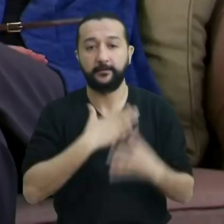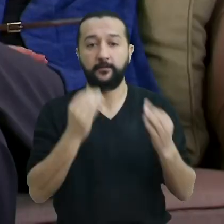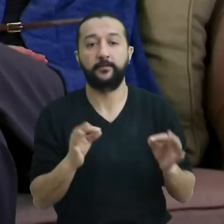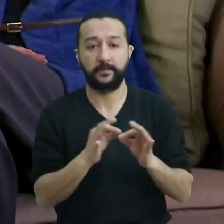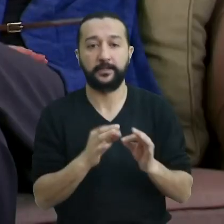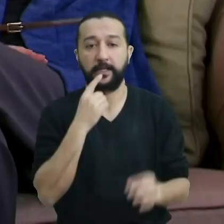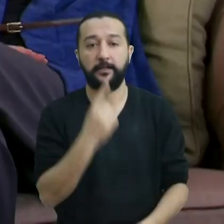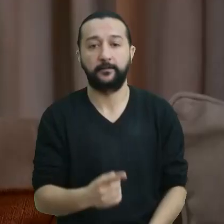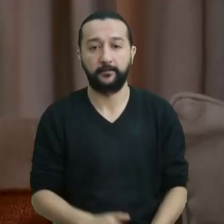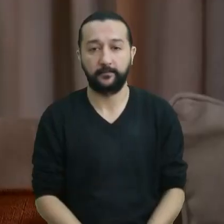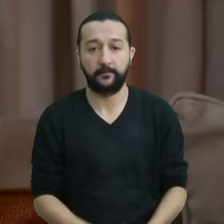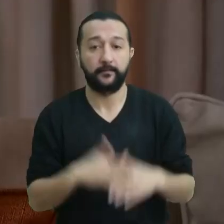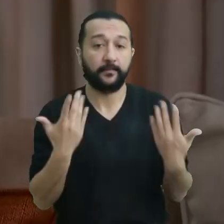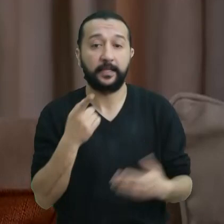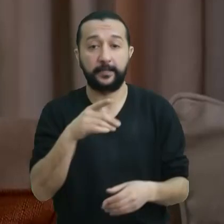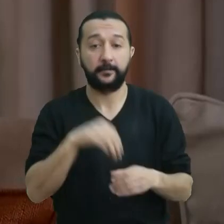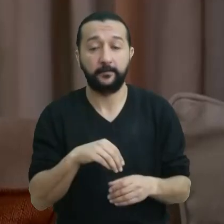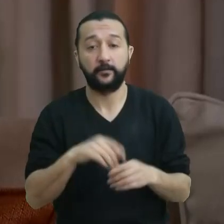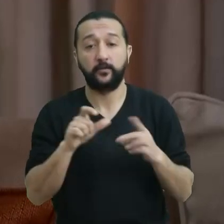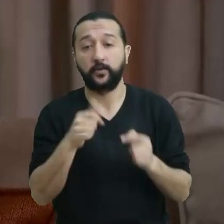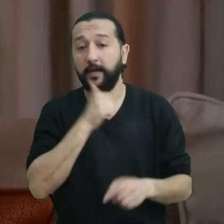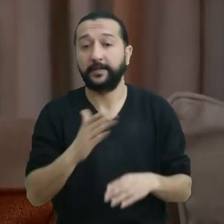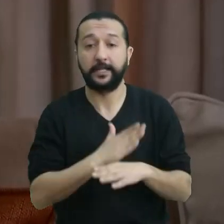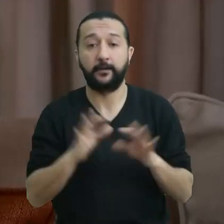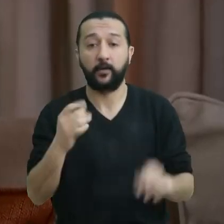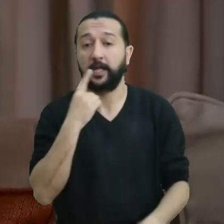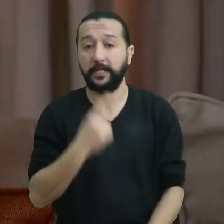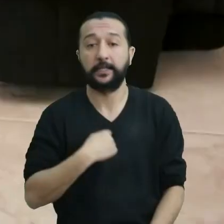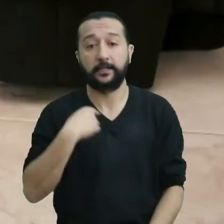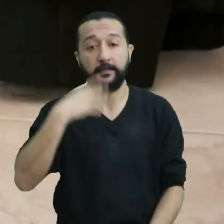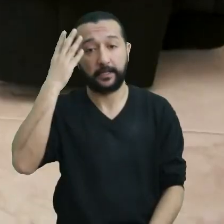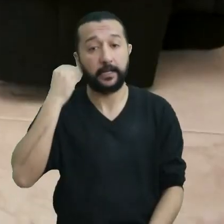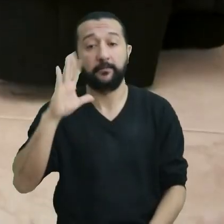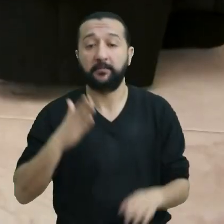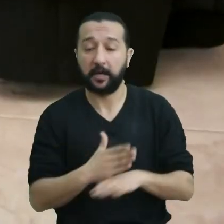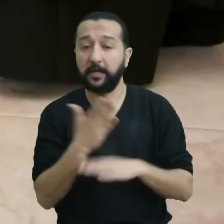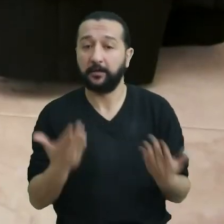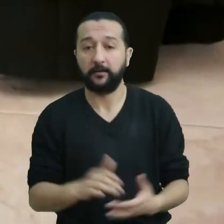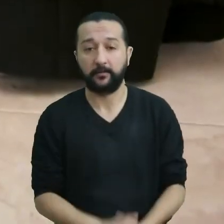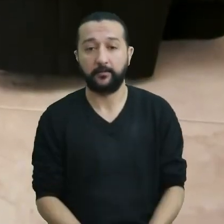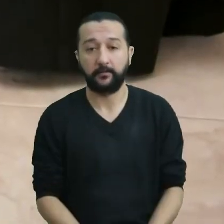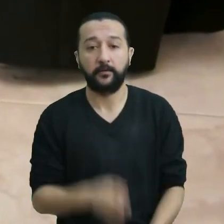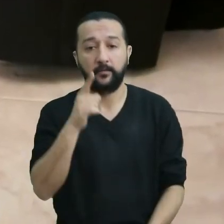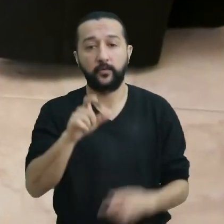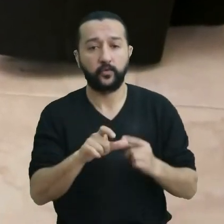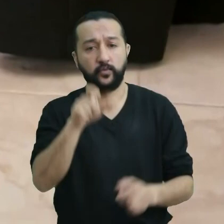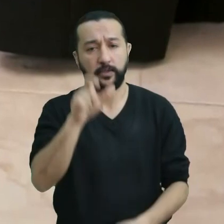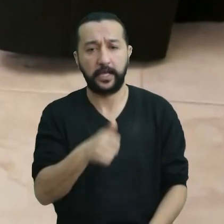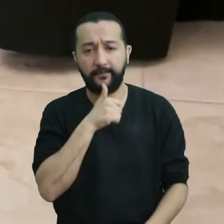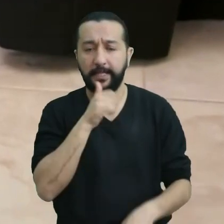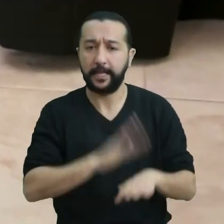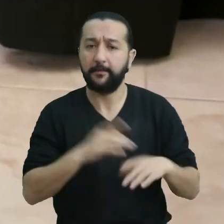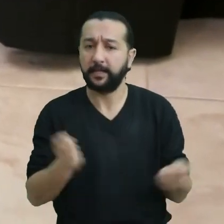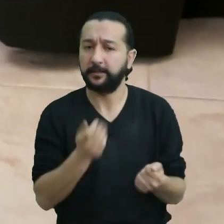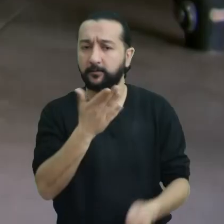Biricik'ten diyorlar. Ama işte Şükrü abi neden öyle bir şey dedi hiç anlamadım. Ya hakikaten ya. Ya bu Şükrü efendi ne